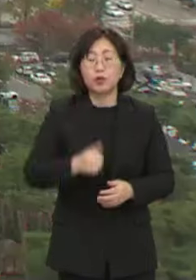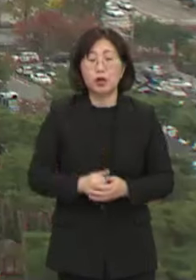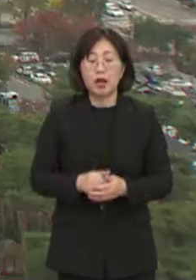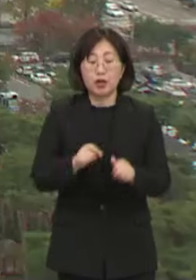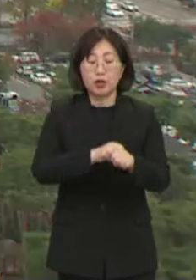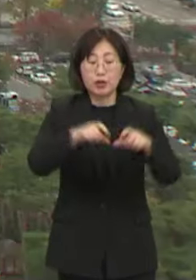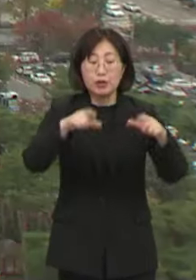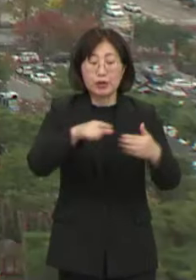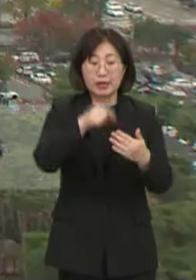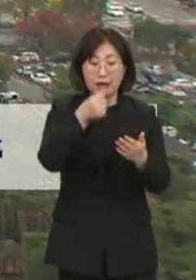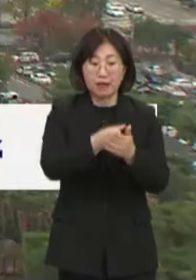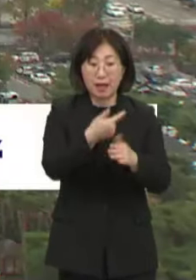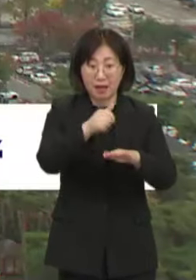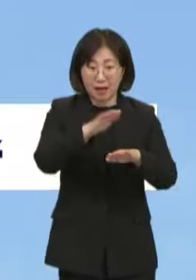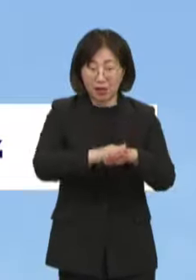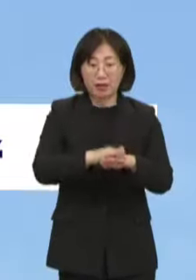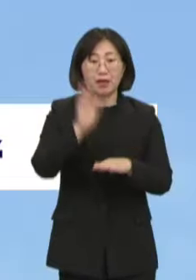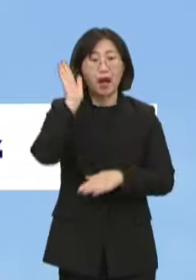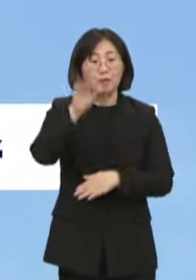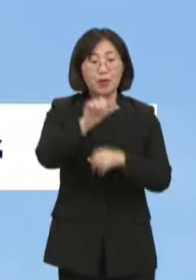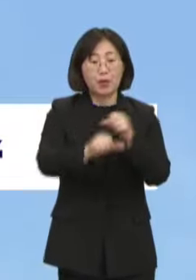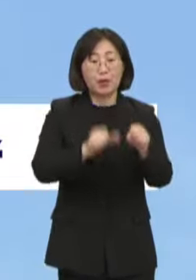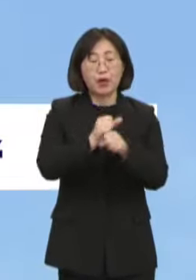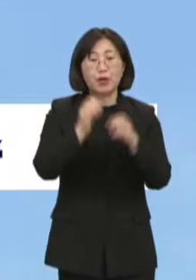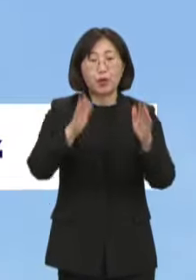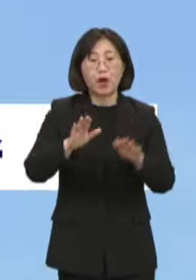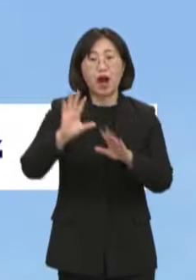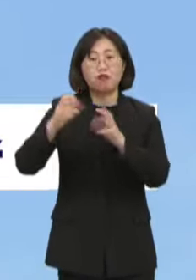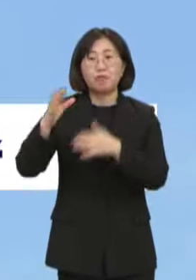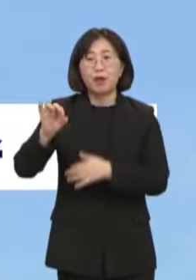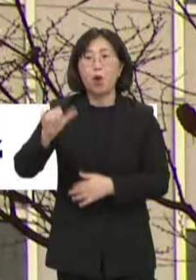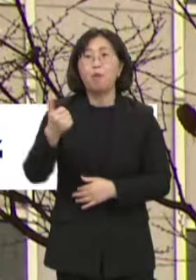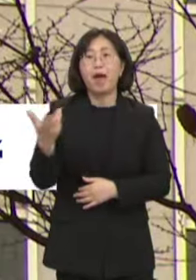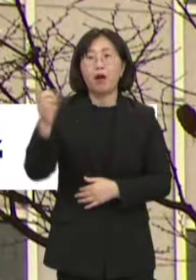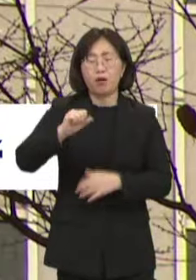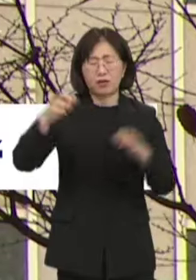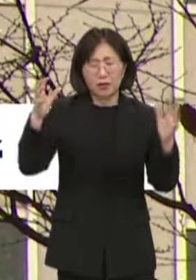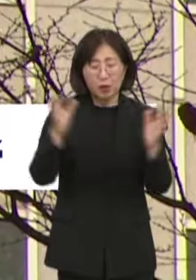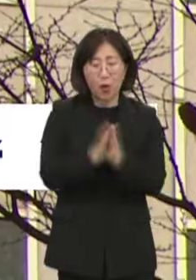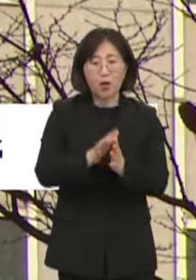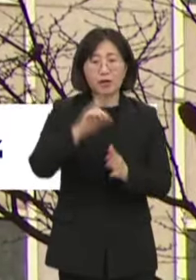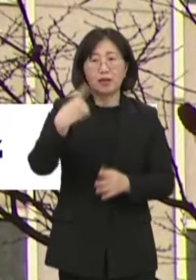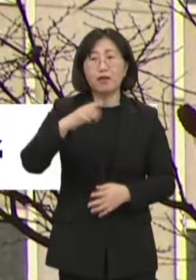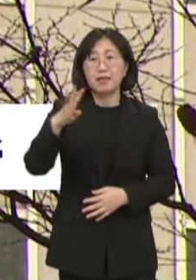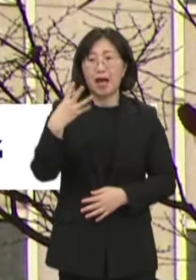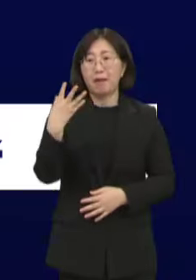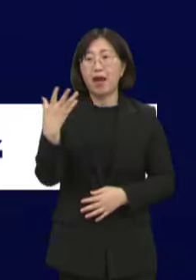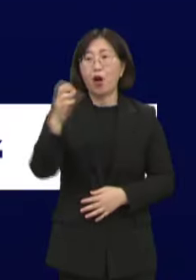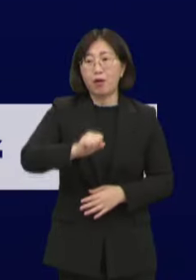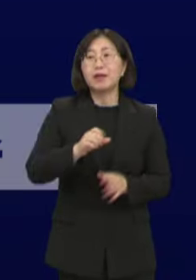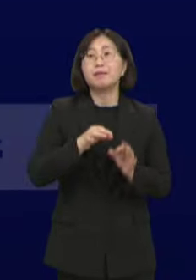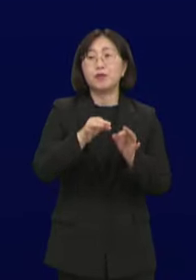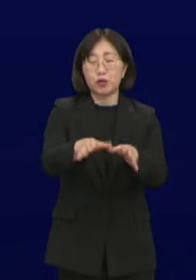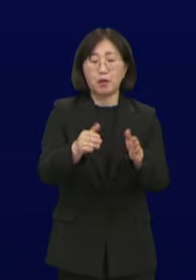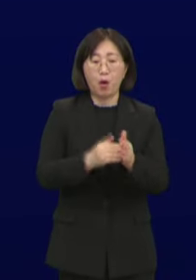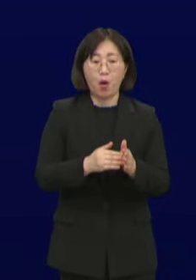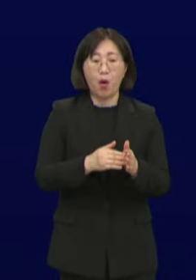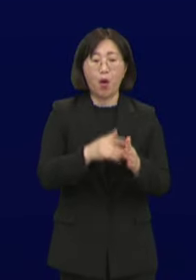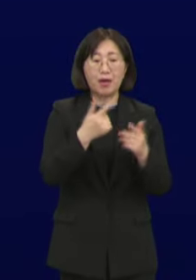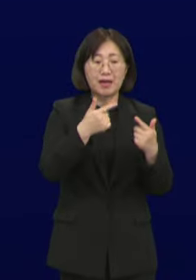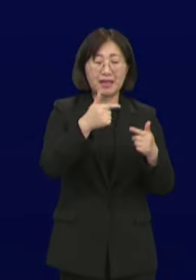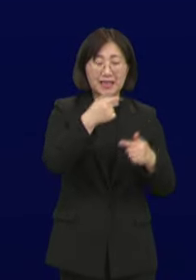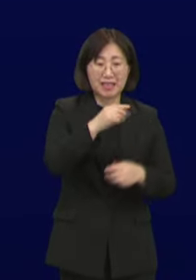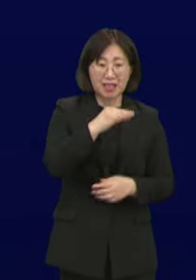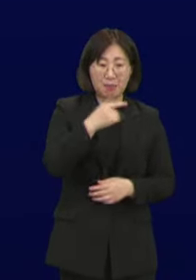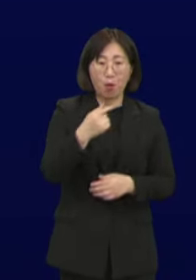특구로 지정된 대전시에는 앞으로 5년간 국비 500억 원 등 총 1,400억 원이 투입됩니다. 늘봄부터